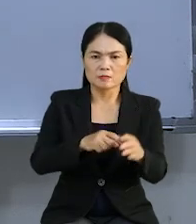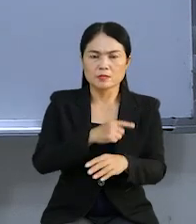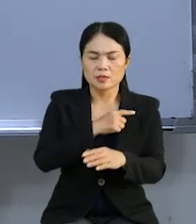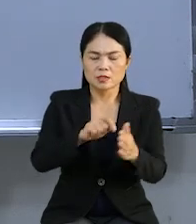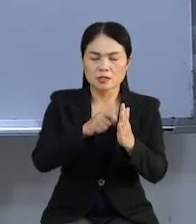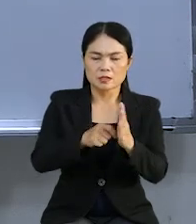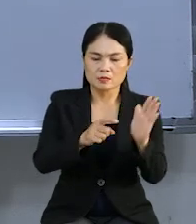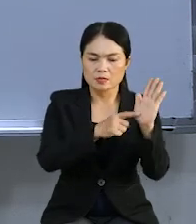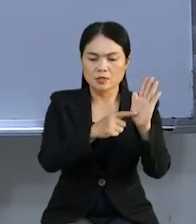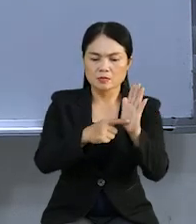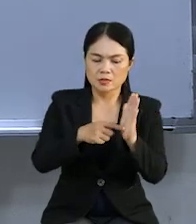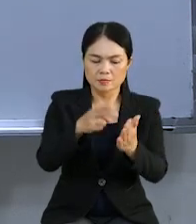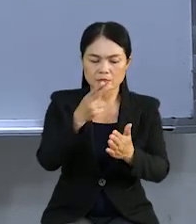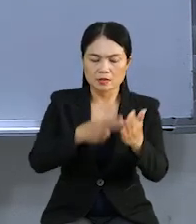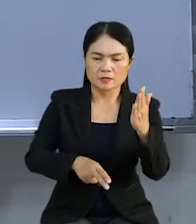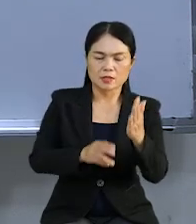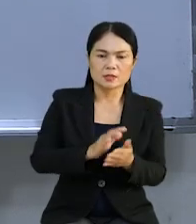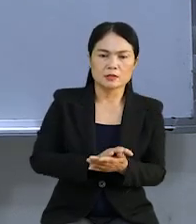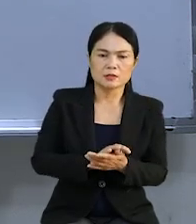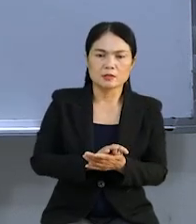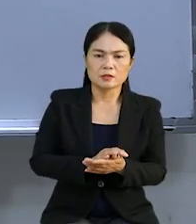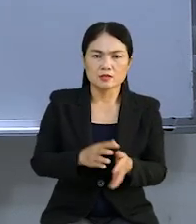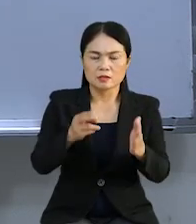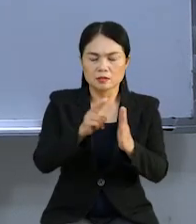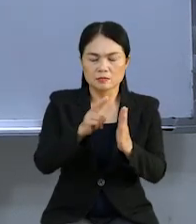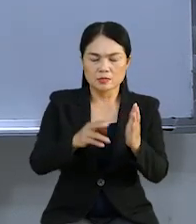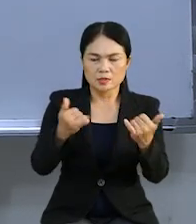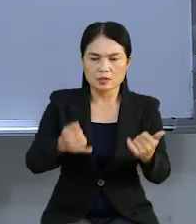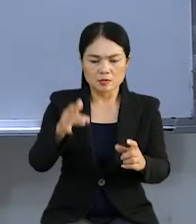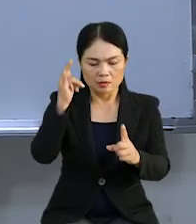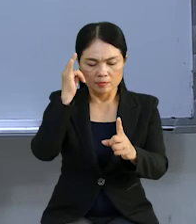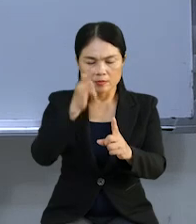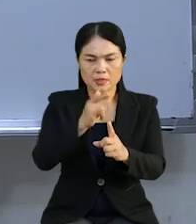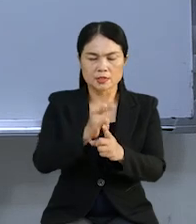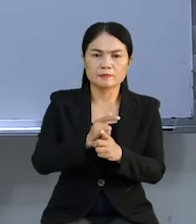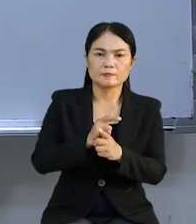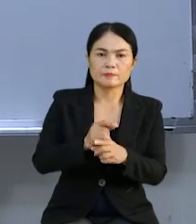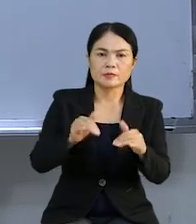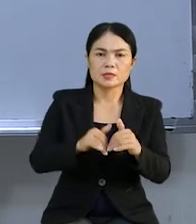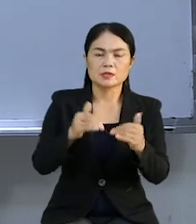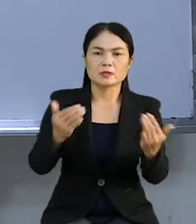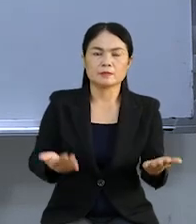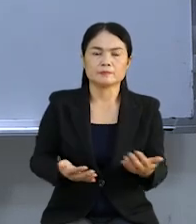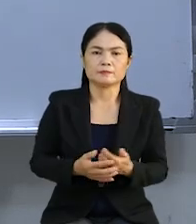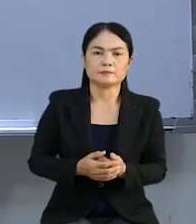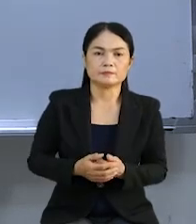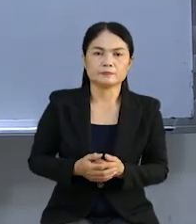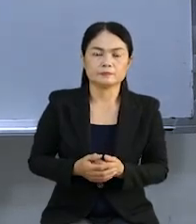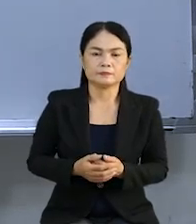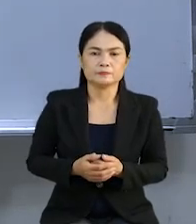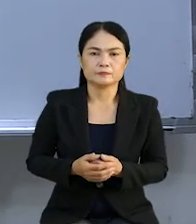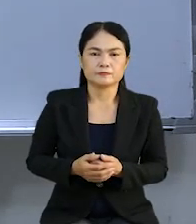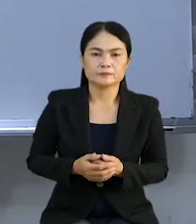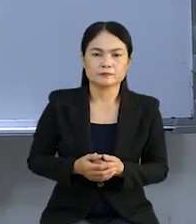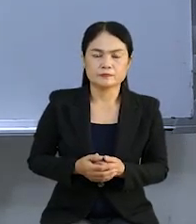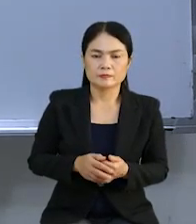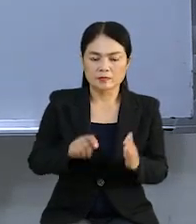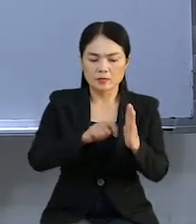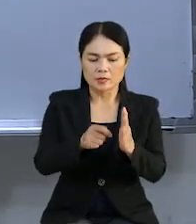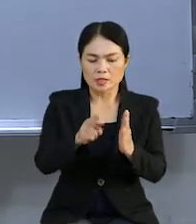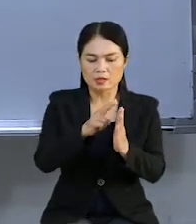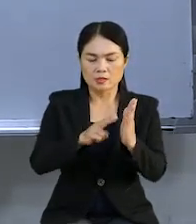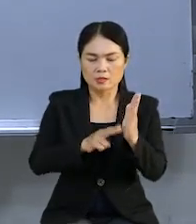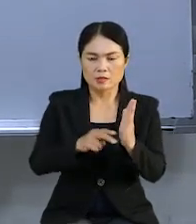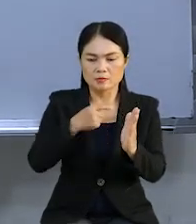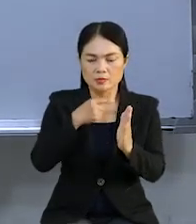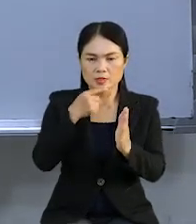คลำซาบังไฮอัมปีเอาไว้หายอัตบัดนี้มีนโกบำน้องโดยมาได้ได้บาทจังคลำซาตบัดเ